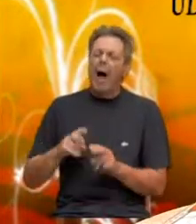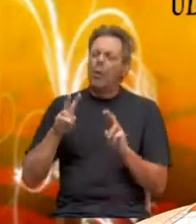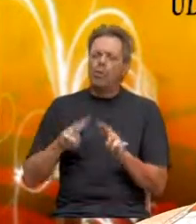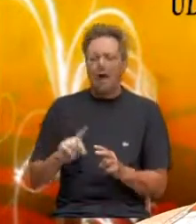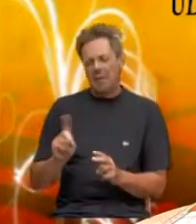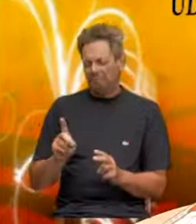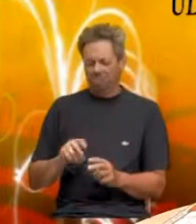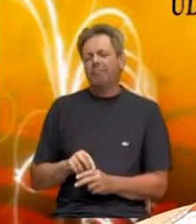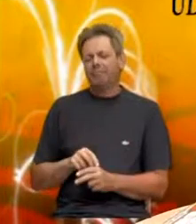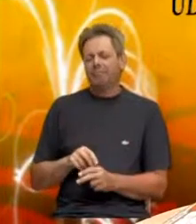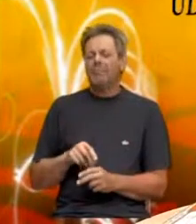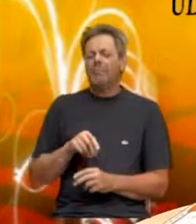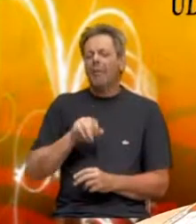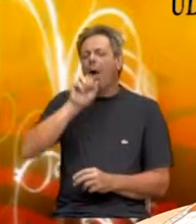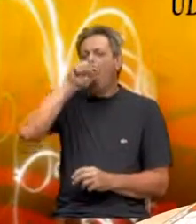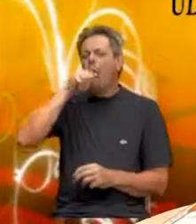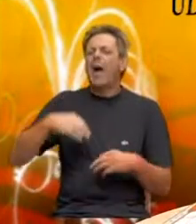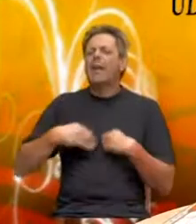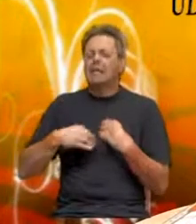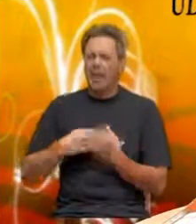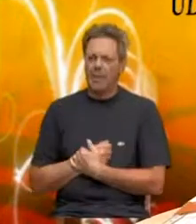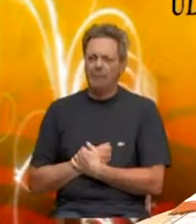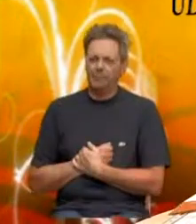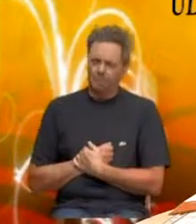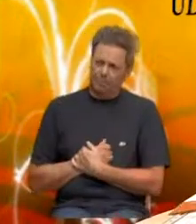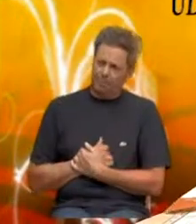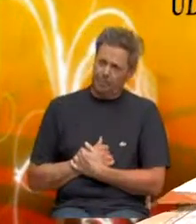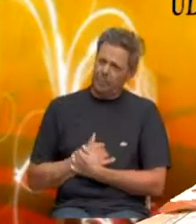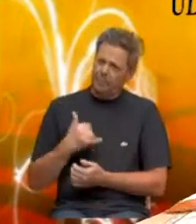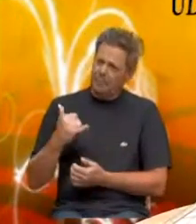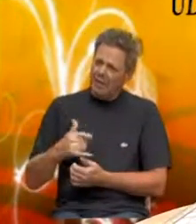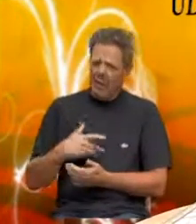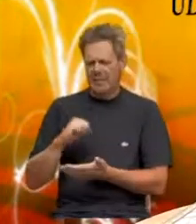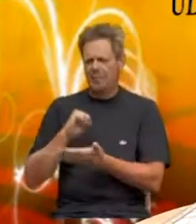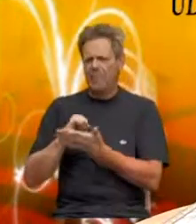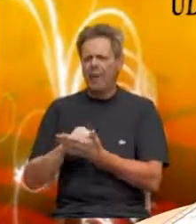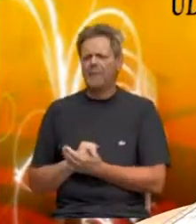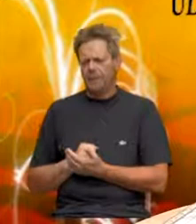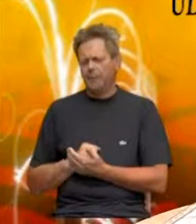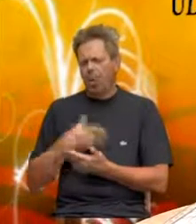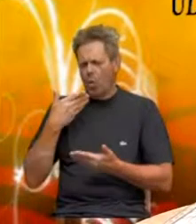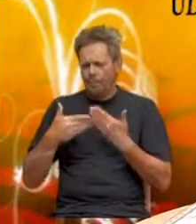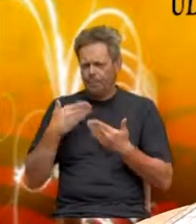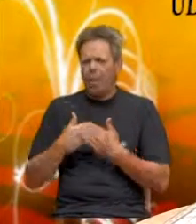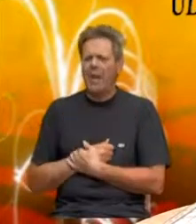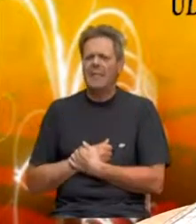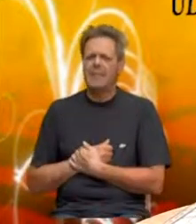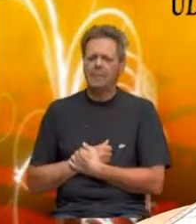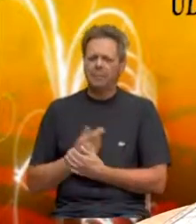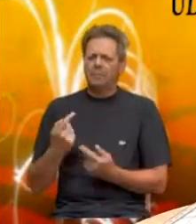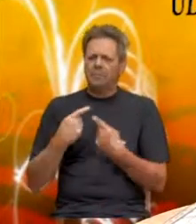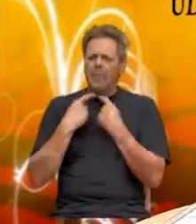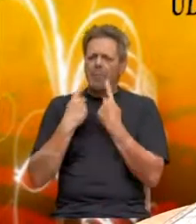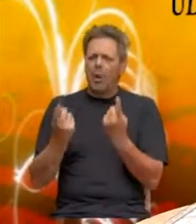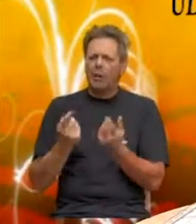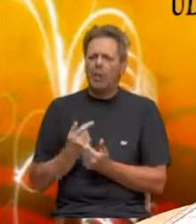Znači, mi malo nemamo edukacija dovoljno, jer danas na preskonferenciji akademik Miličić i akademik Reiner su izjasnili